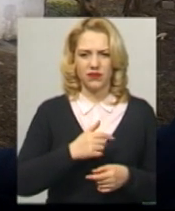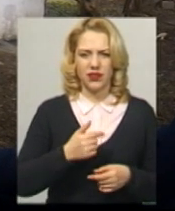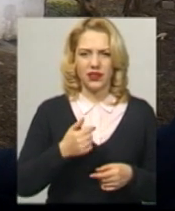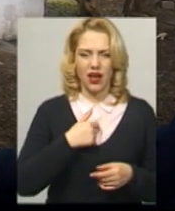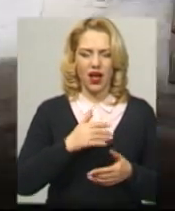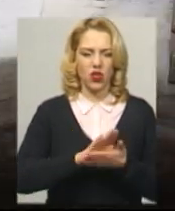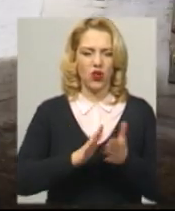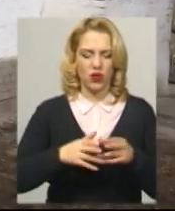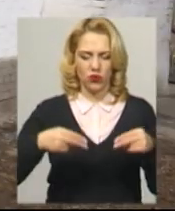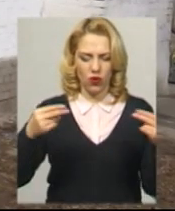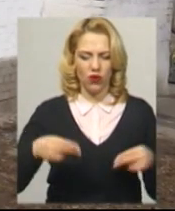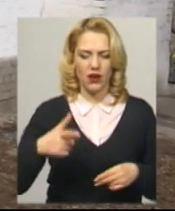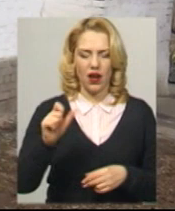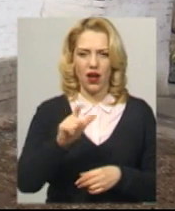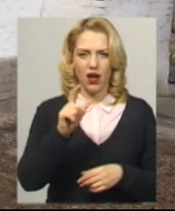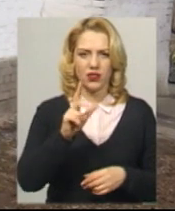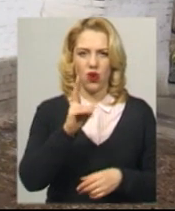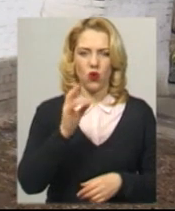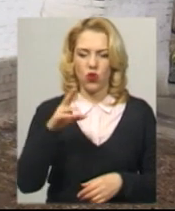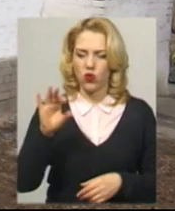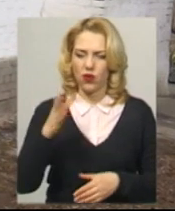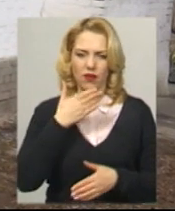договору з газконторою. В такому випадку